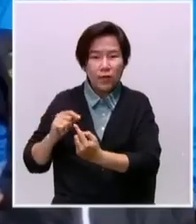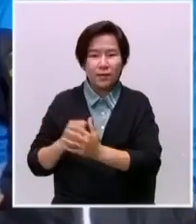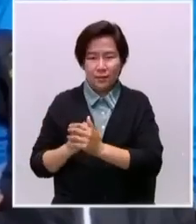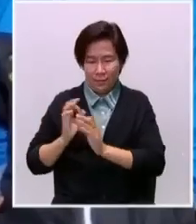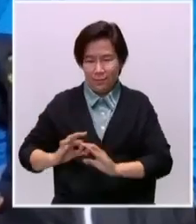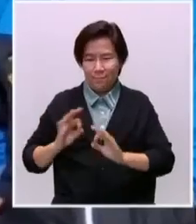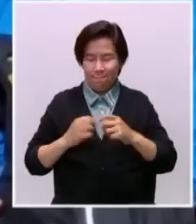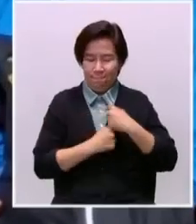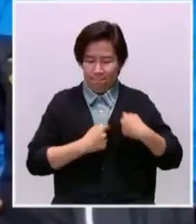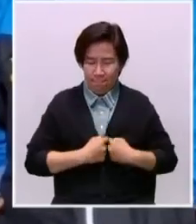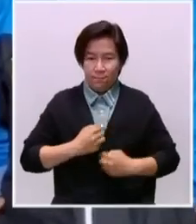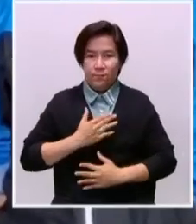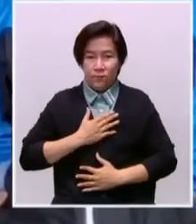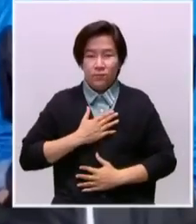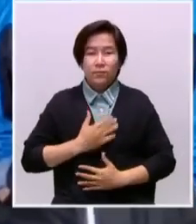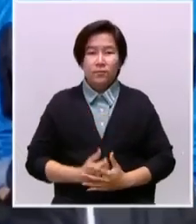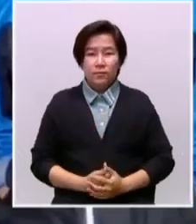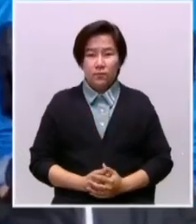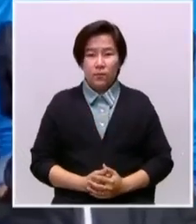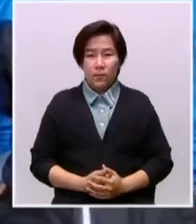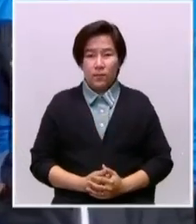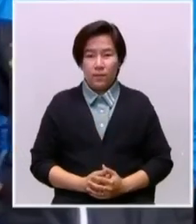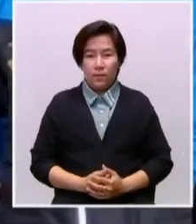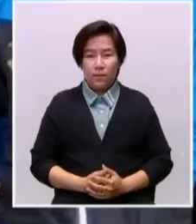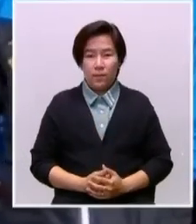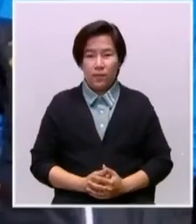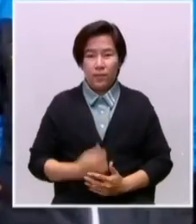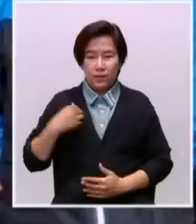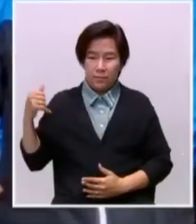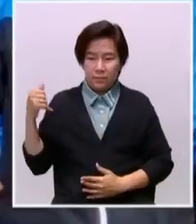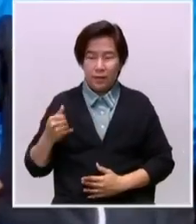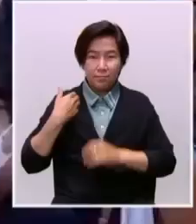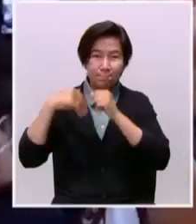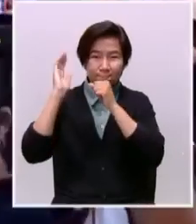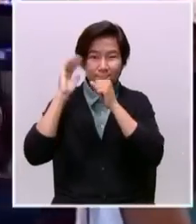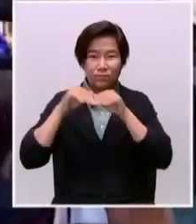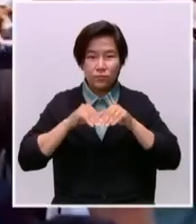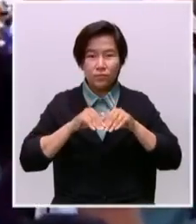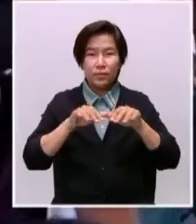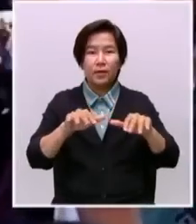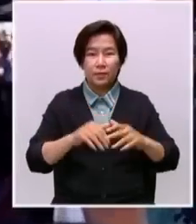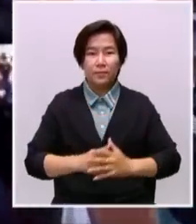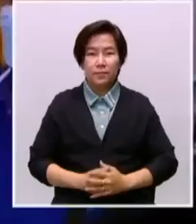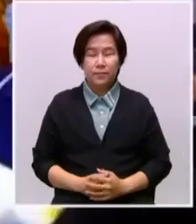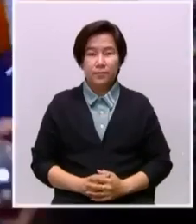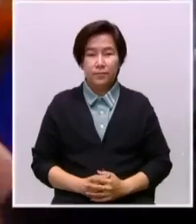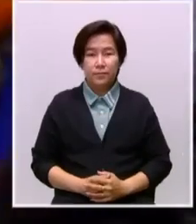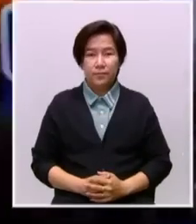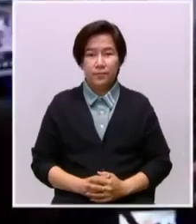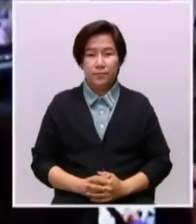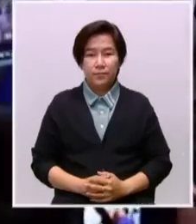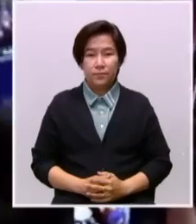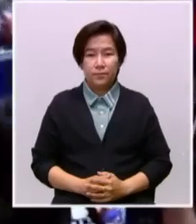กำลังที่มีซึ่งอันนี้ก็เป็นสิ่งที่ทำให้ผมมายืนอยู่ตรงนี้ด้วยเราคือภูมิใจ